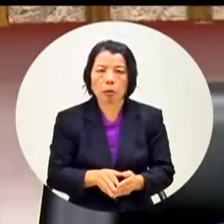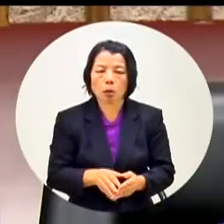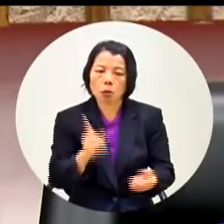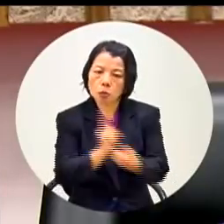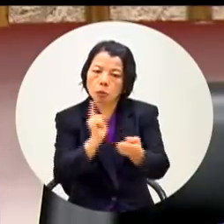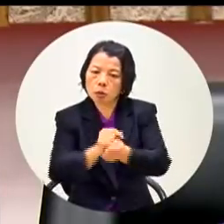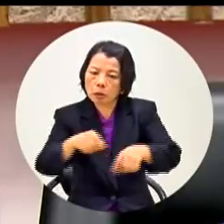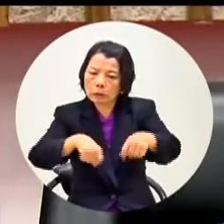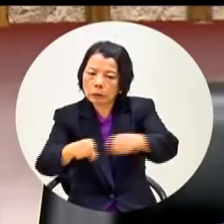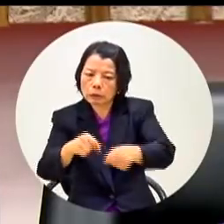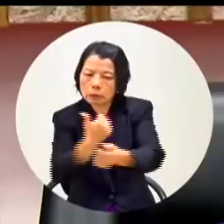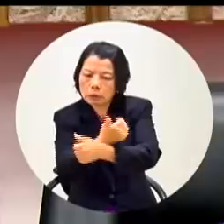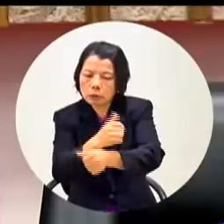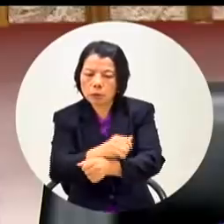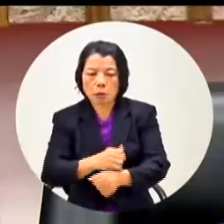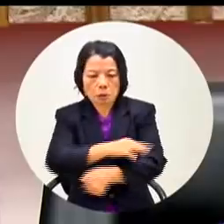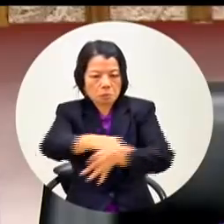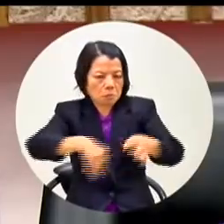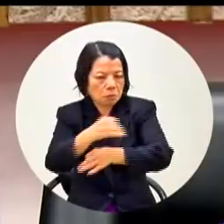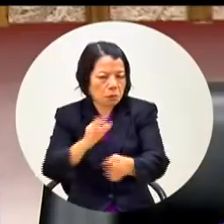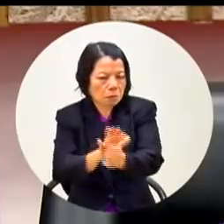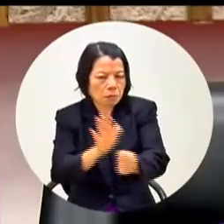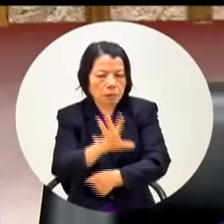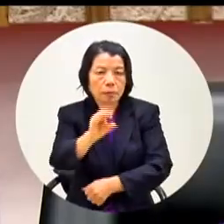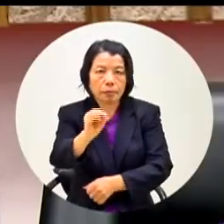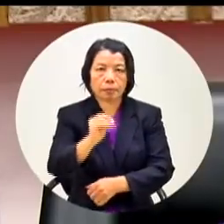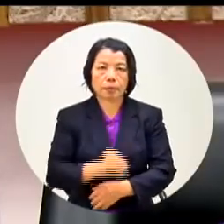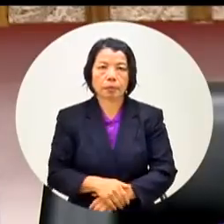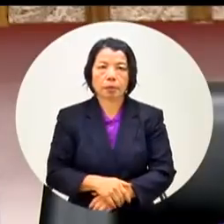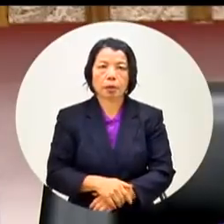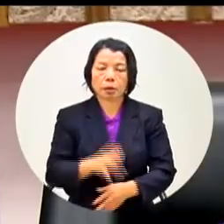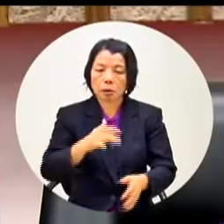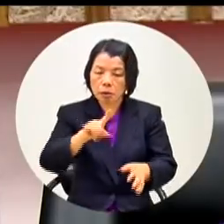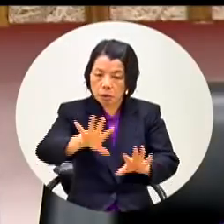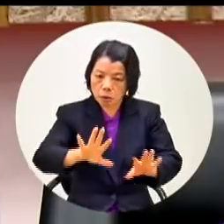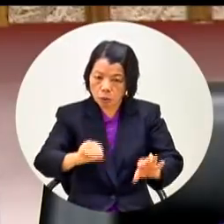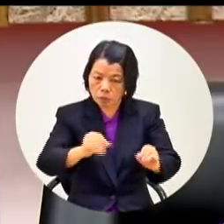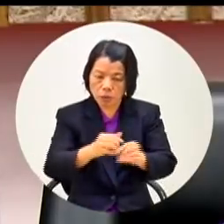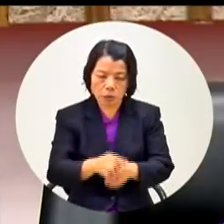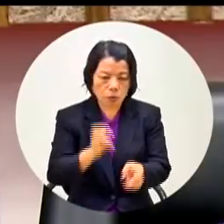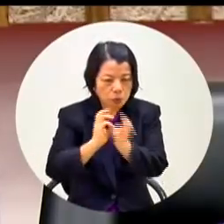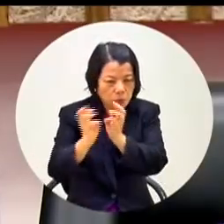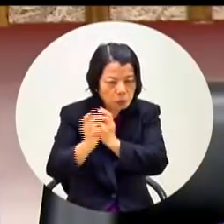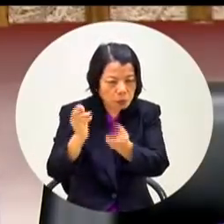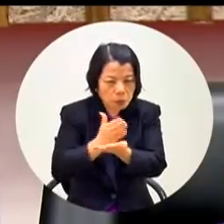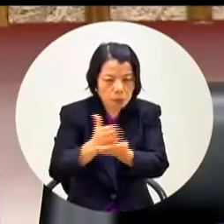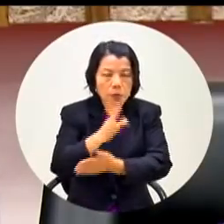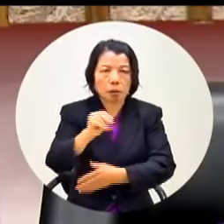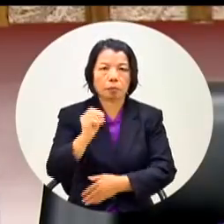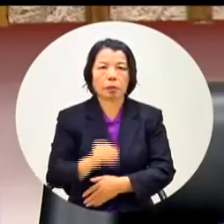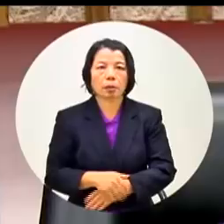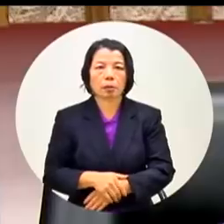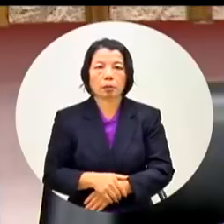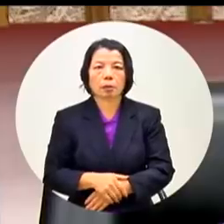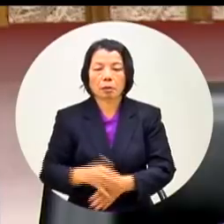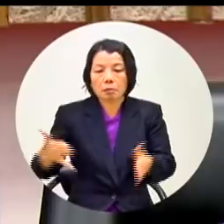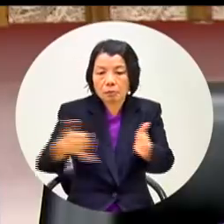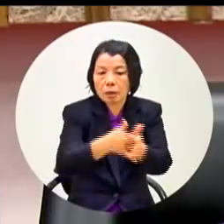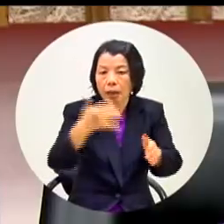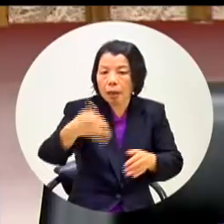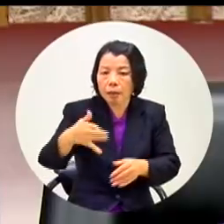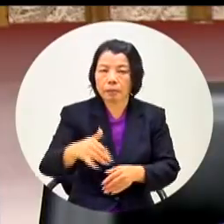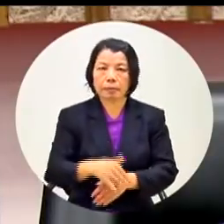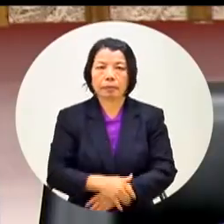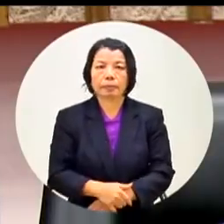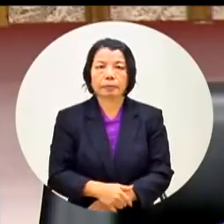我讲的，有没有去做这向下的一个分析哈？人盖先阿北一百哈，是不是安呢？好，或者是我们的市